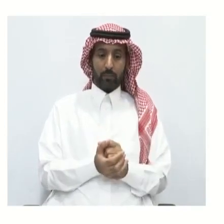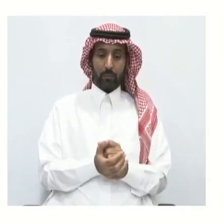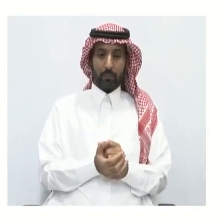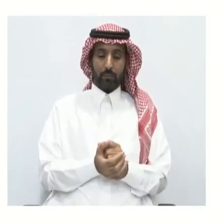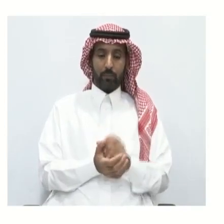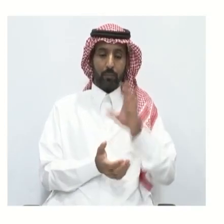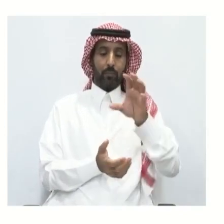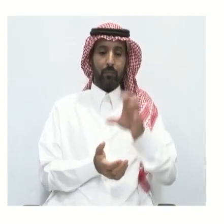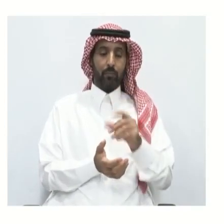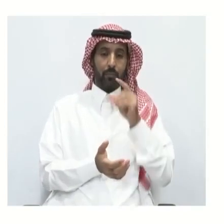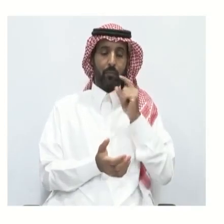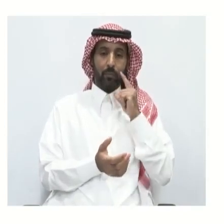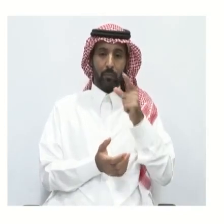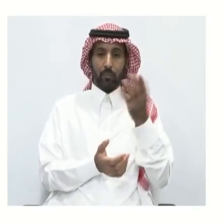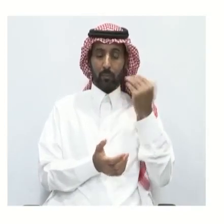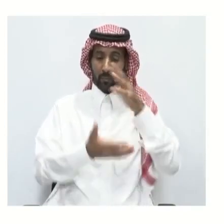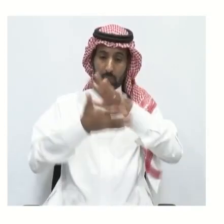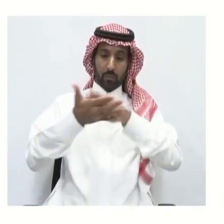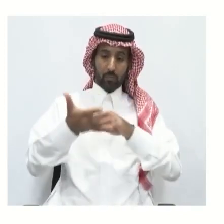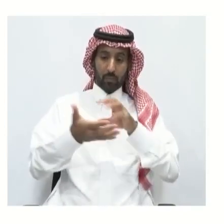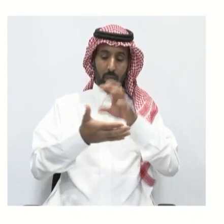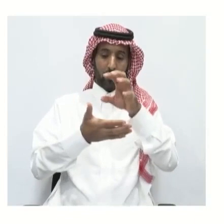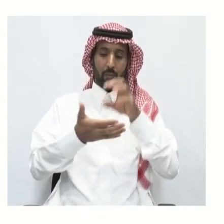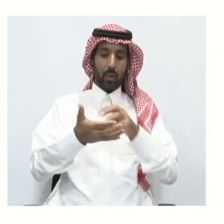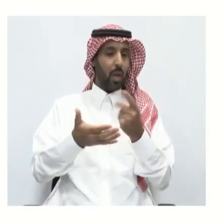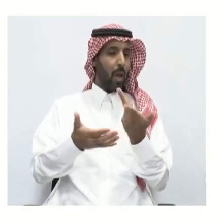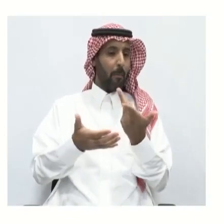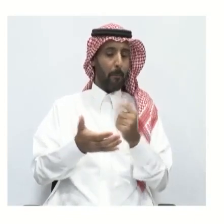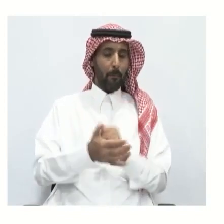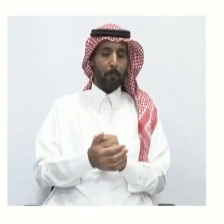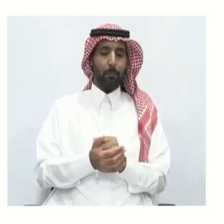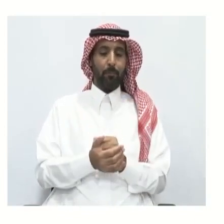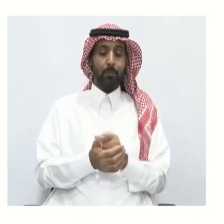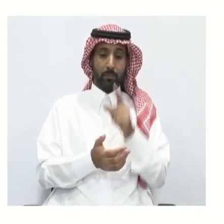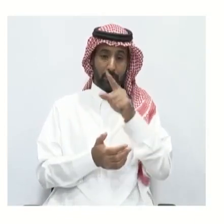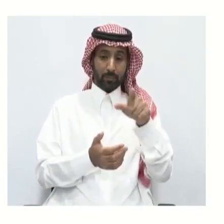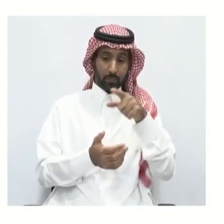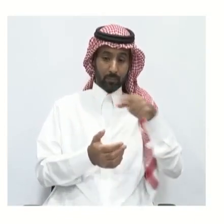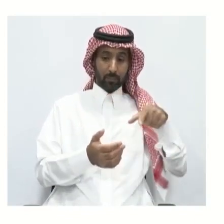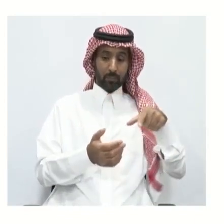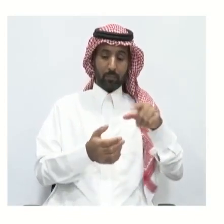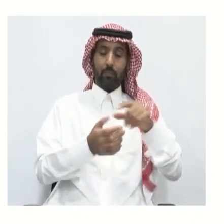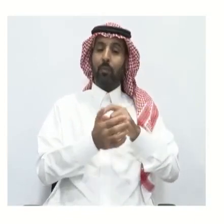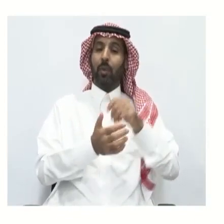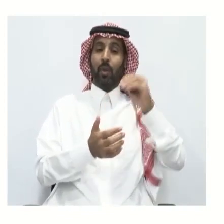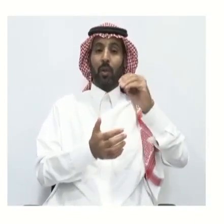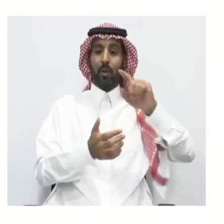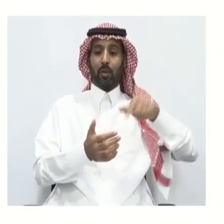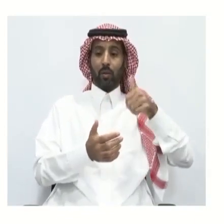باستخدام الكتله الموليه للعناصر في الجدول الدوري اذا نختصر الجرامات مع الجرامات